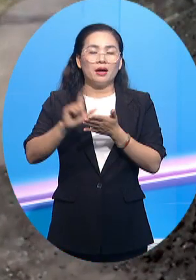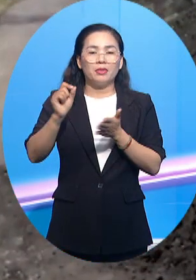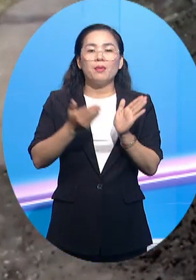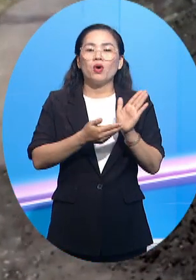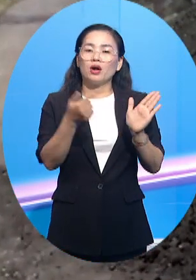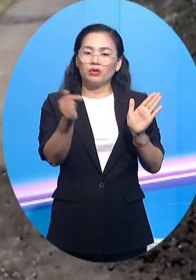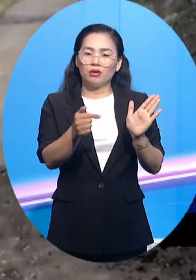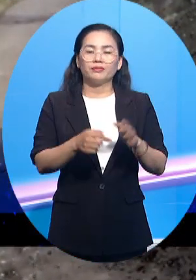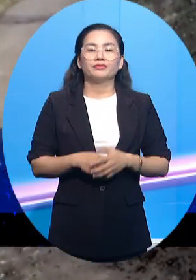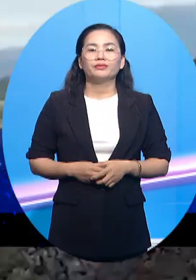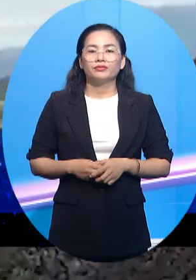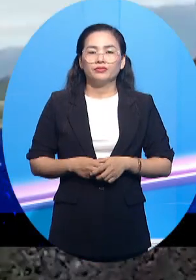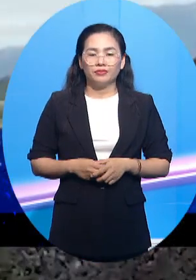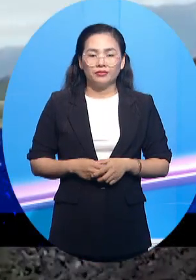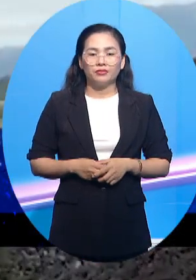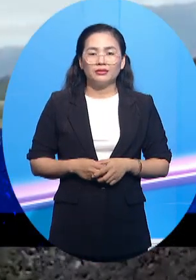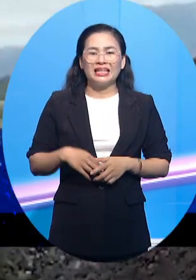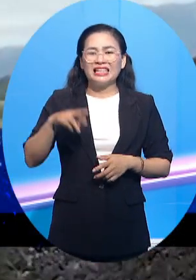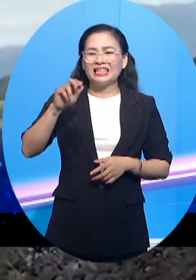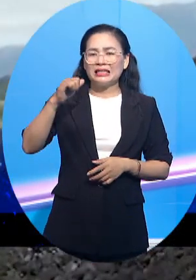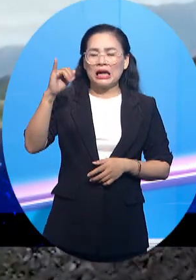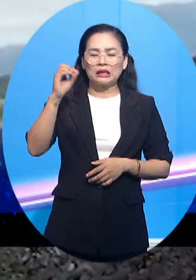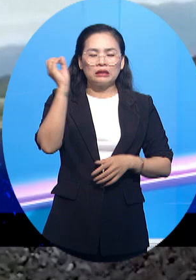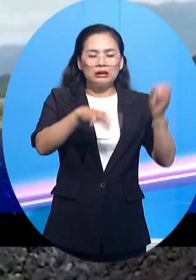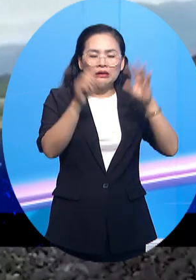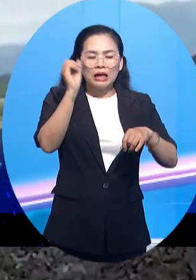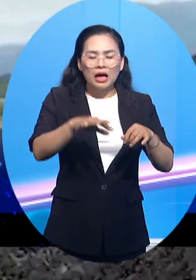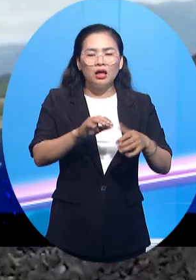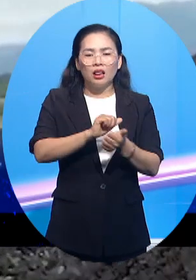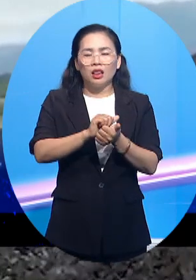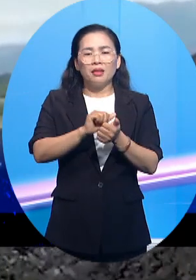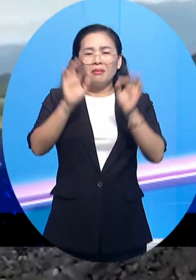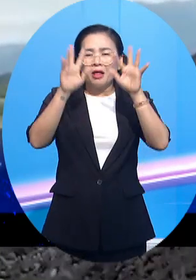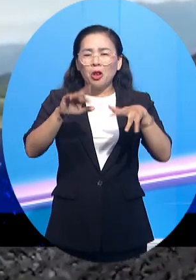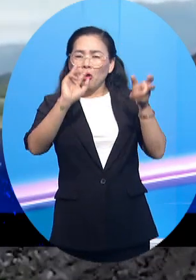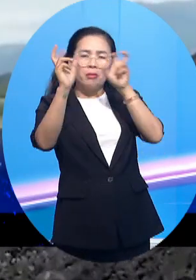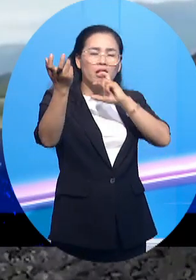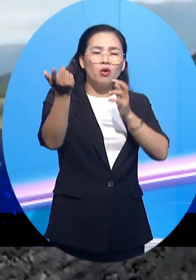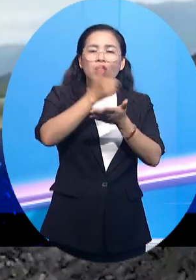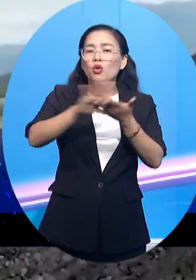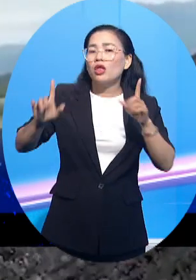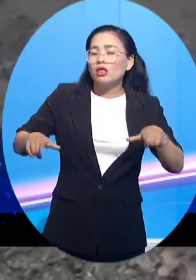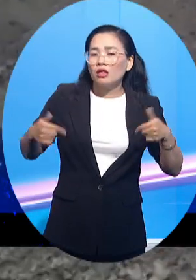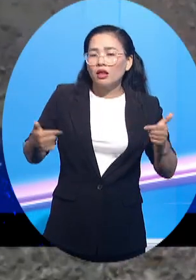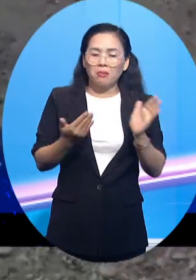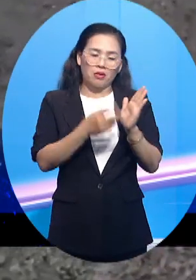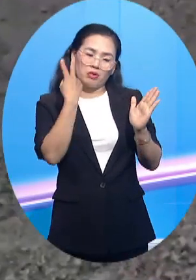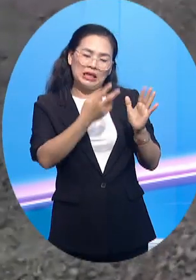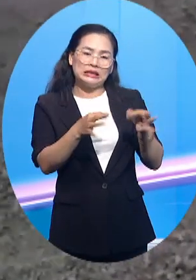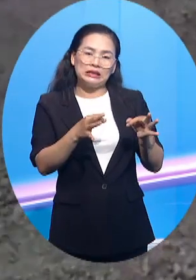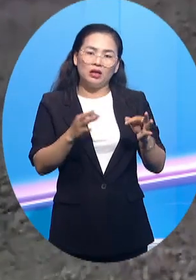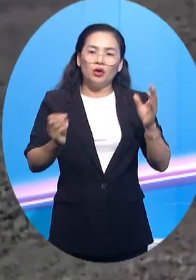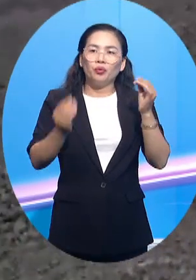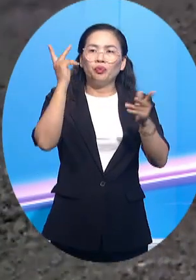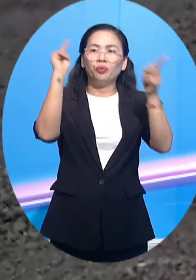10 báo cáo hàng năm về phát thải Đánh giá việc giải quyết vấn đề biến đổi khí hậu của các quốc gia theo báo cáo này lượng khi thải nhà